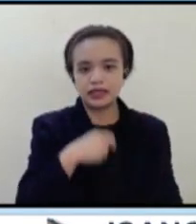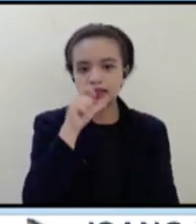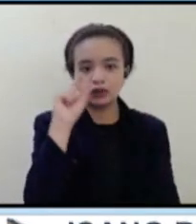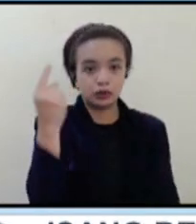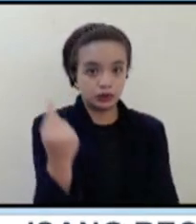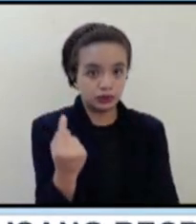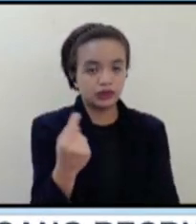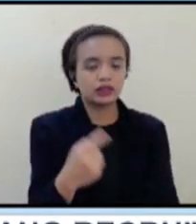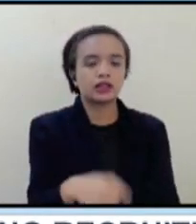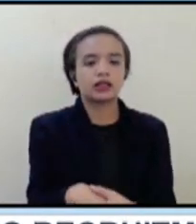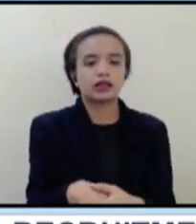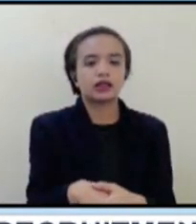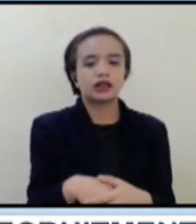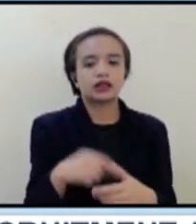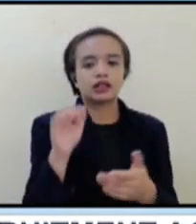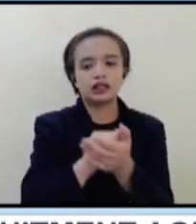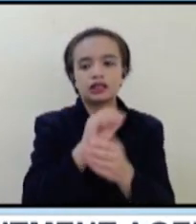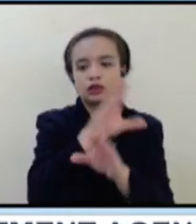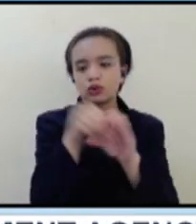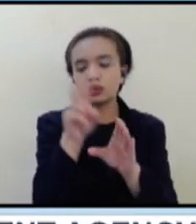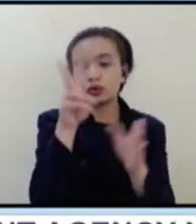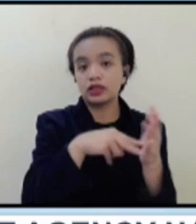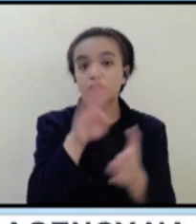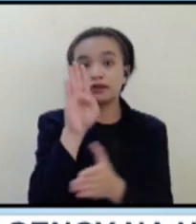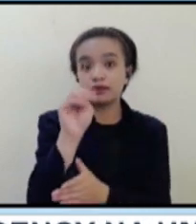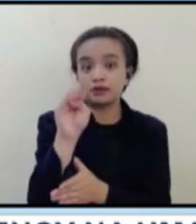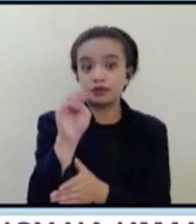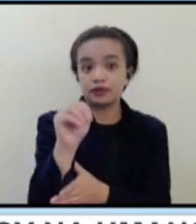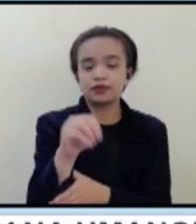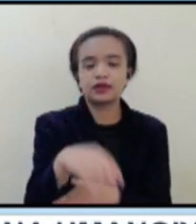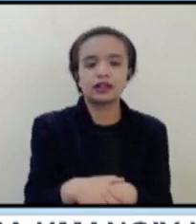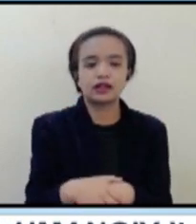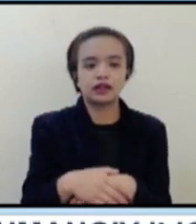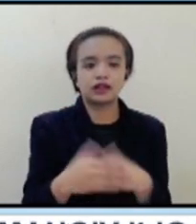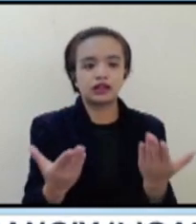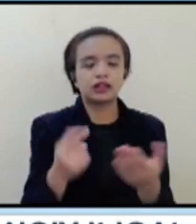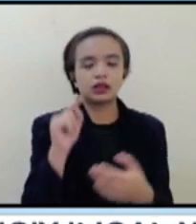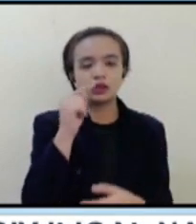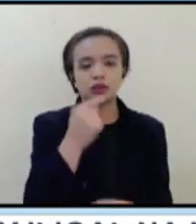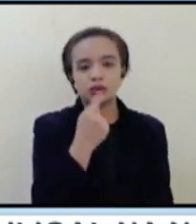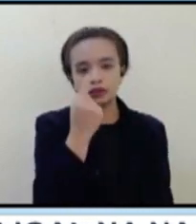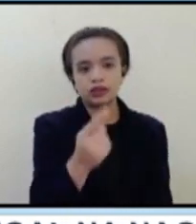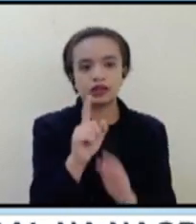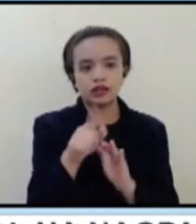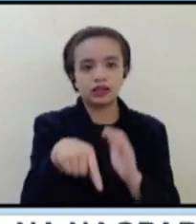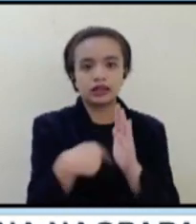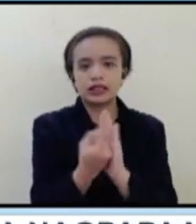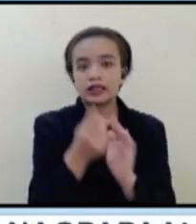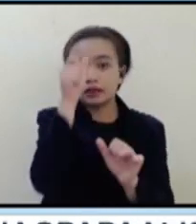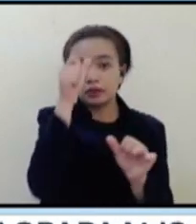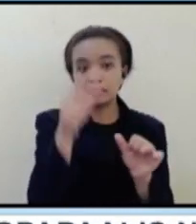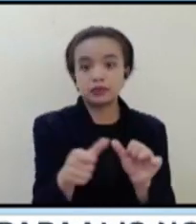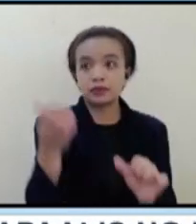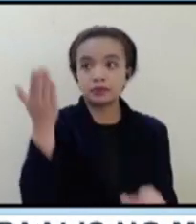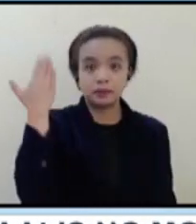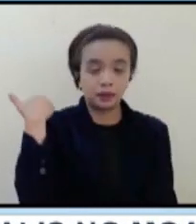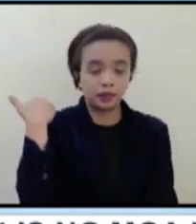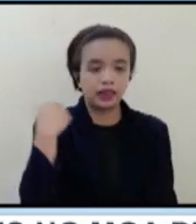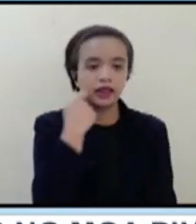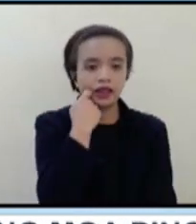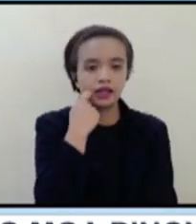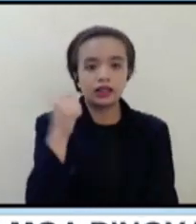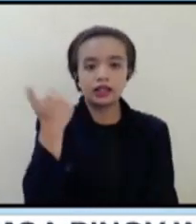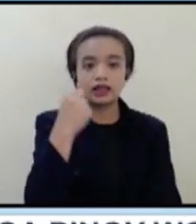kanyang 2014 debut album na In the Lonely Hour. Matatandaang nito lang ay ni-release ni Sam ang 10th year anniversary